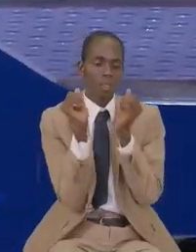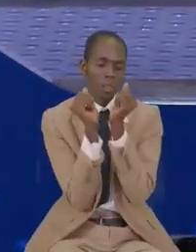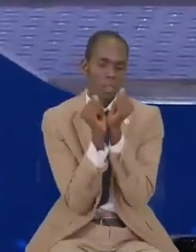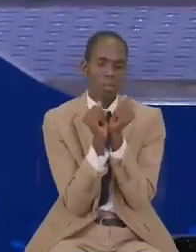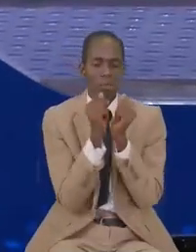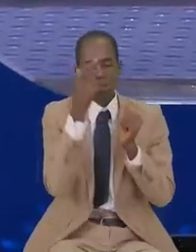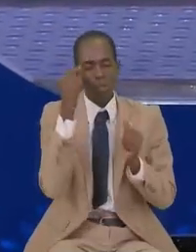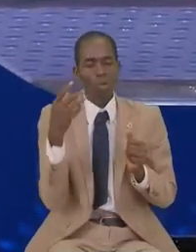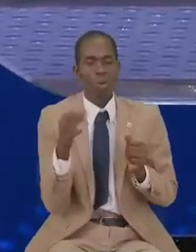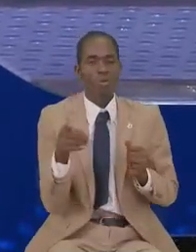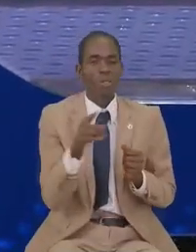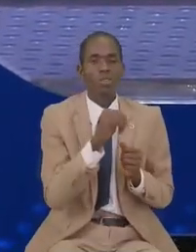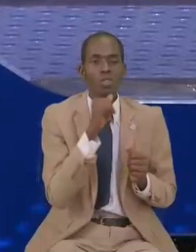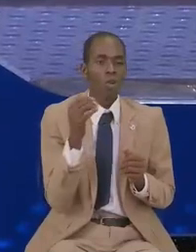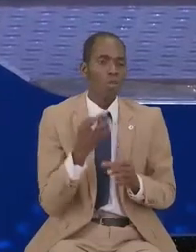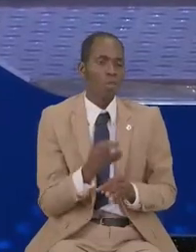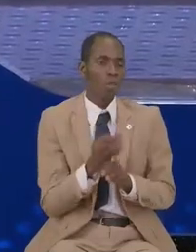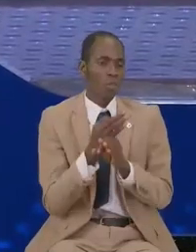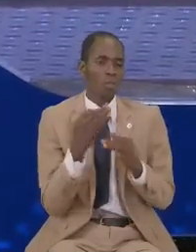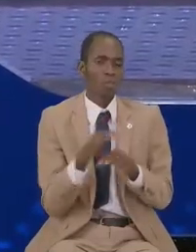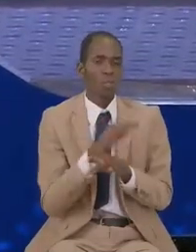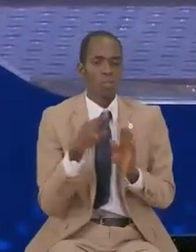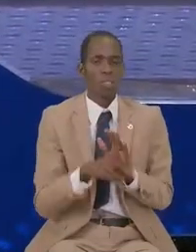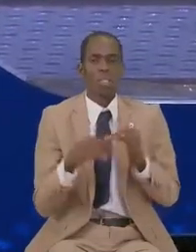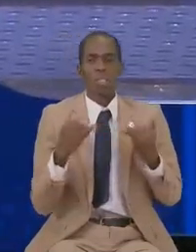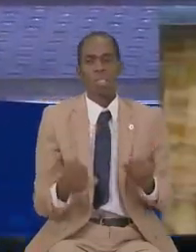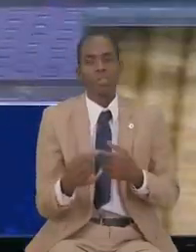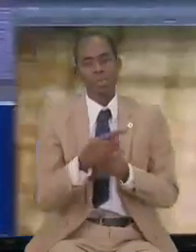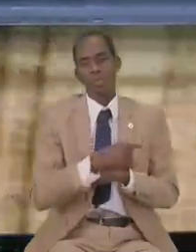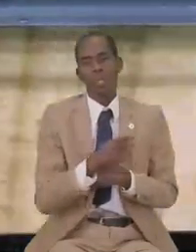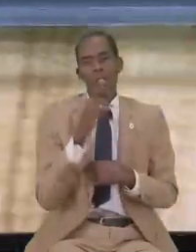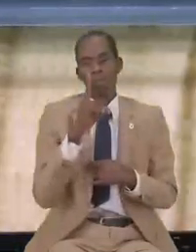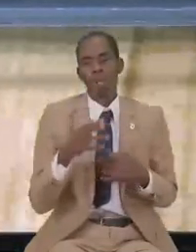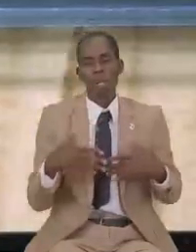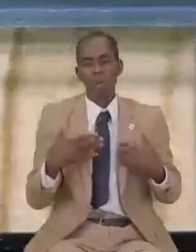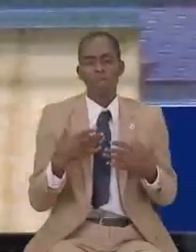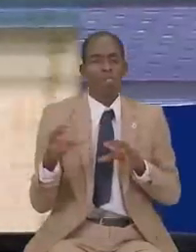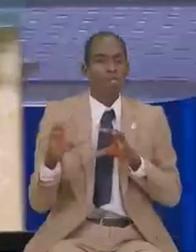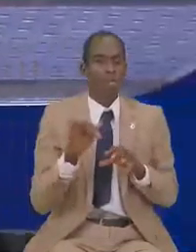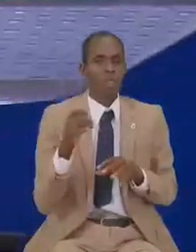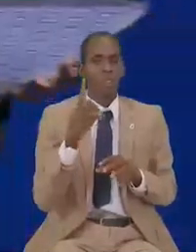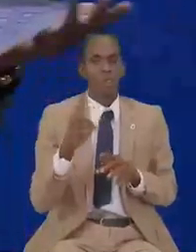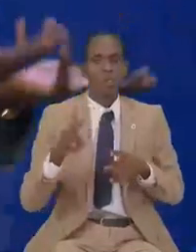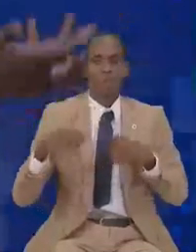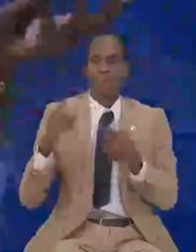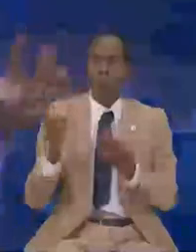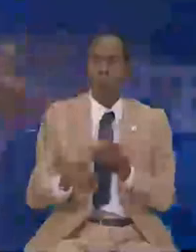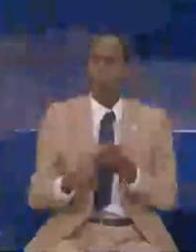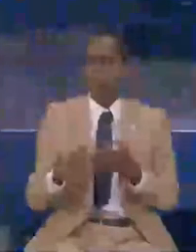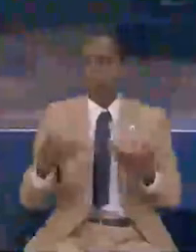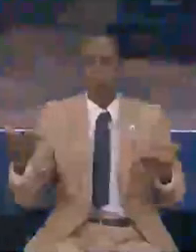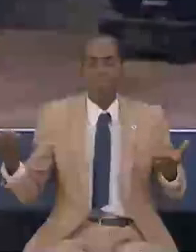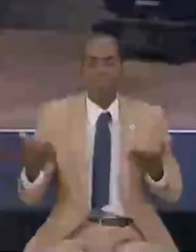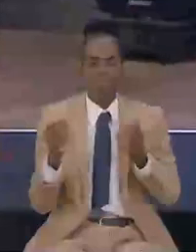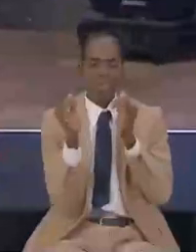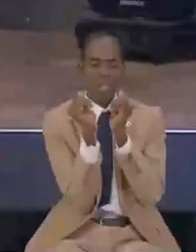Et aujourd'hui, alors qu'est-ce qui nous arrive? Y a-t-il quelqu'un qui aille en captivité ce jour? Il y a divers types de